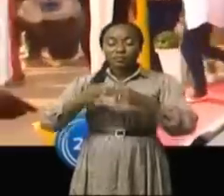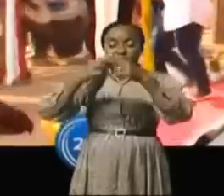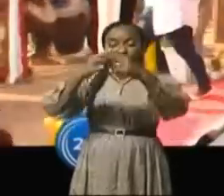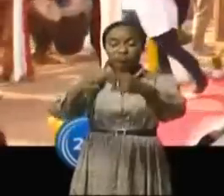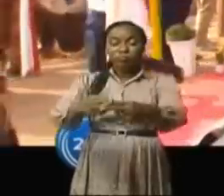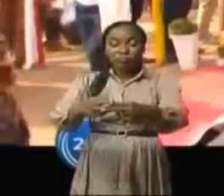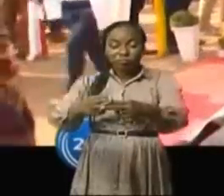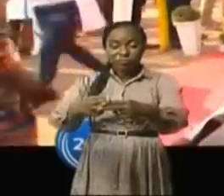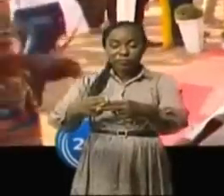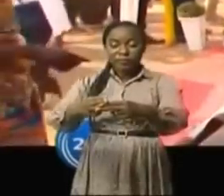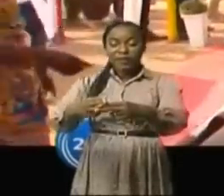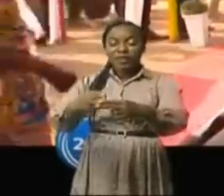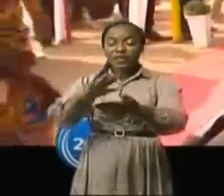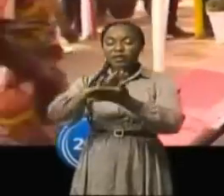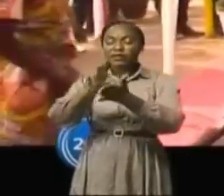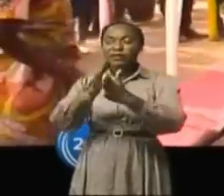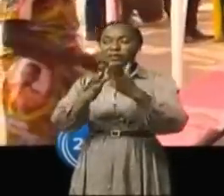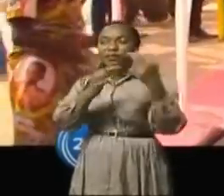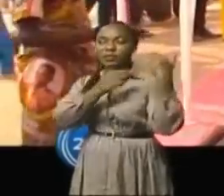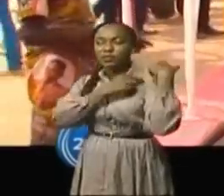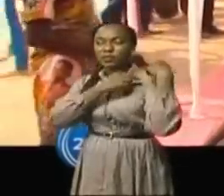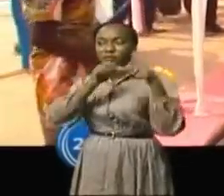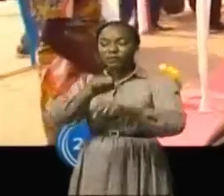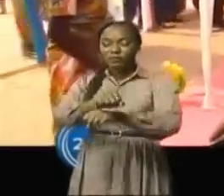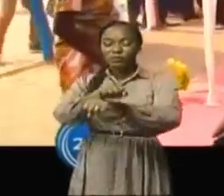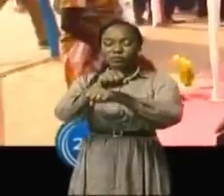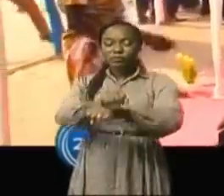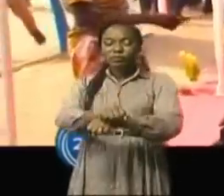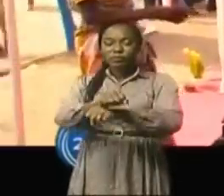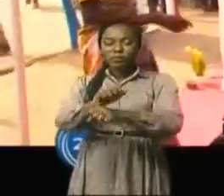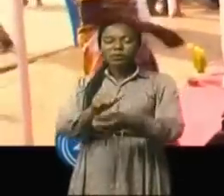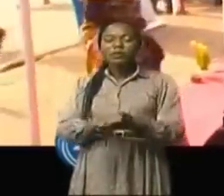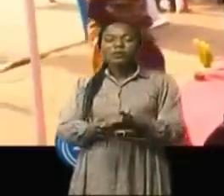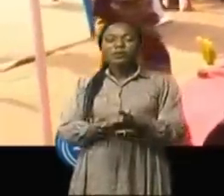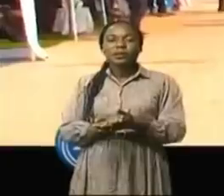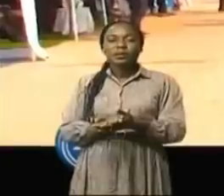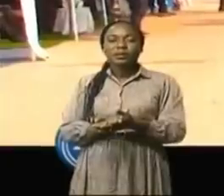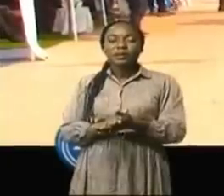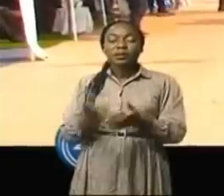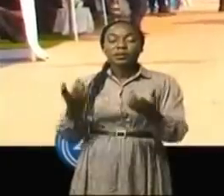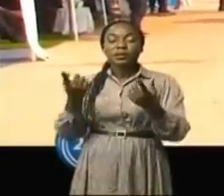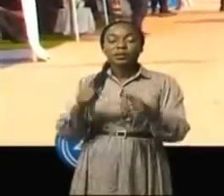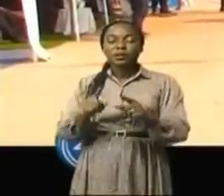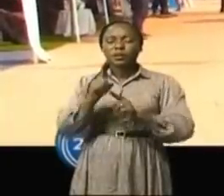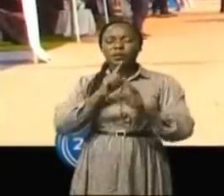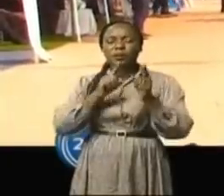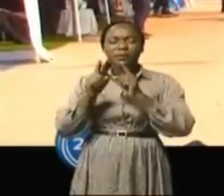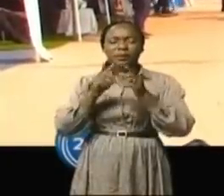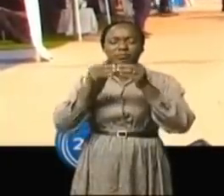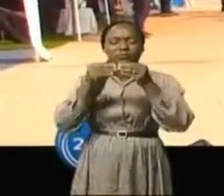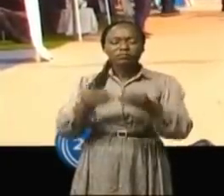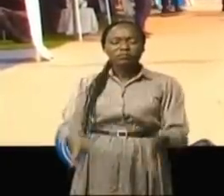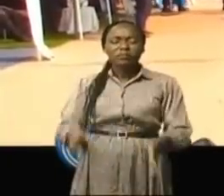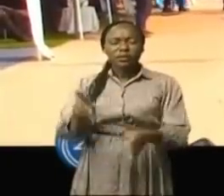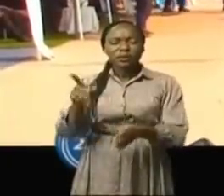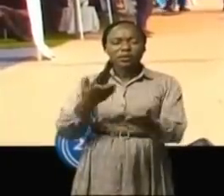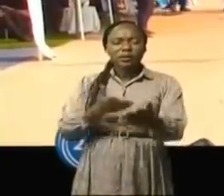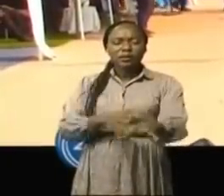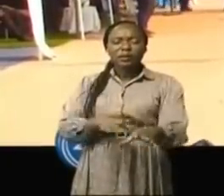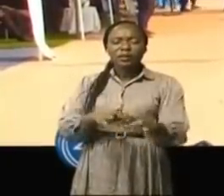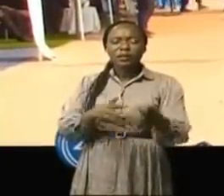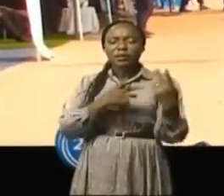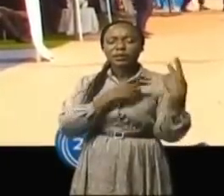de Lumumba, chef coutumier. Ça fait autant de décennies qu'on nous parle de sa disparition. C'est depuis